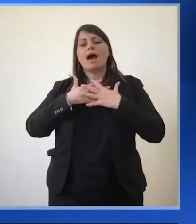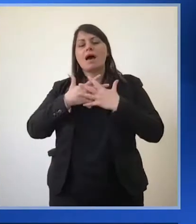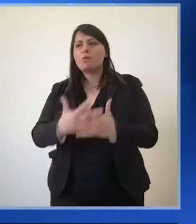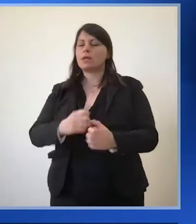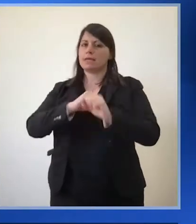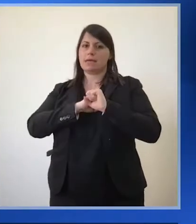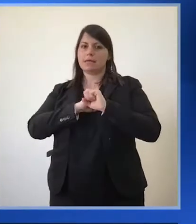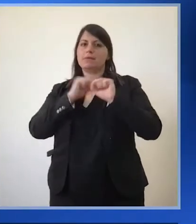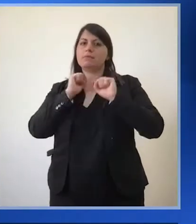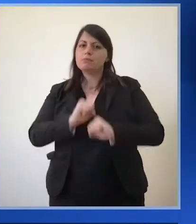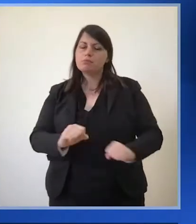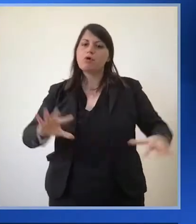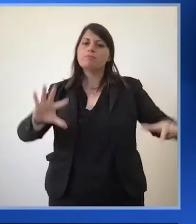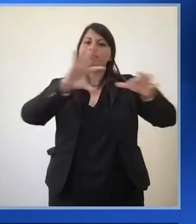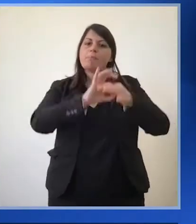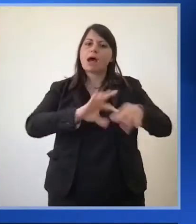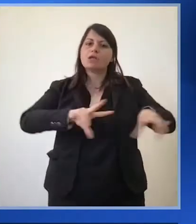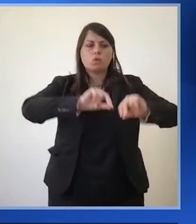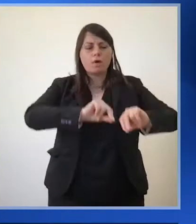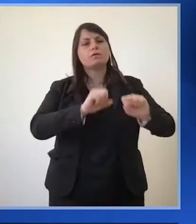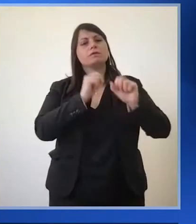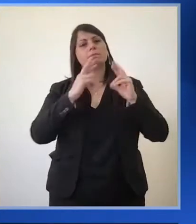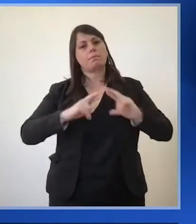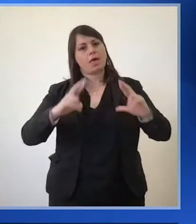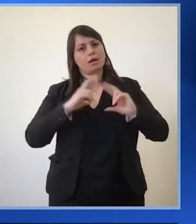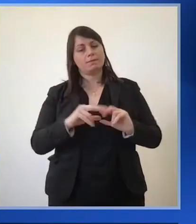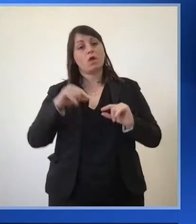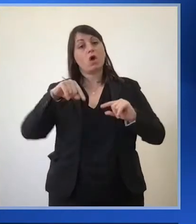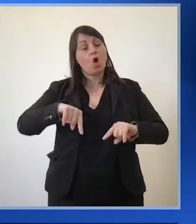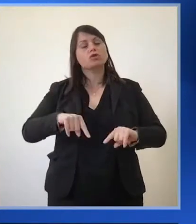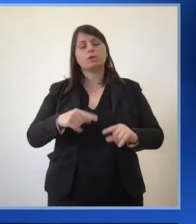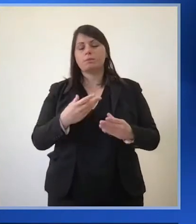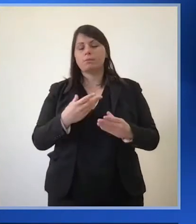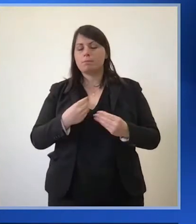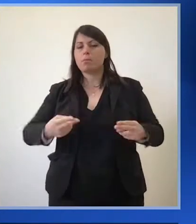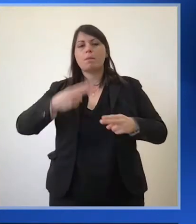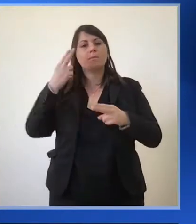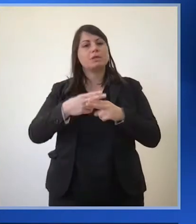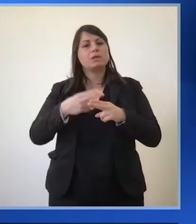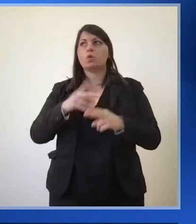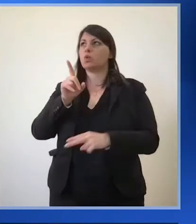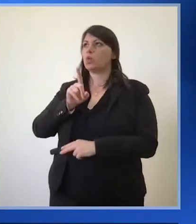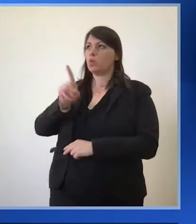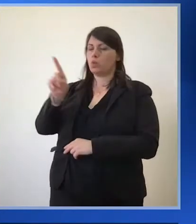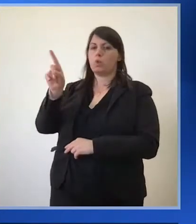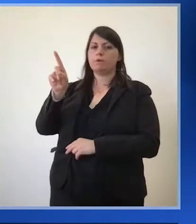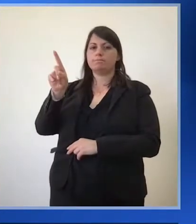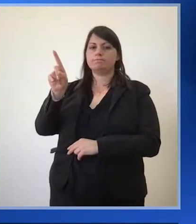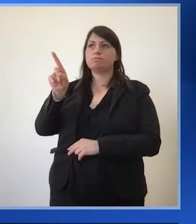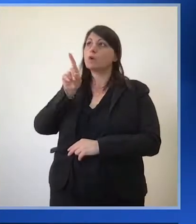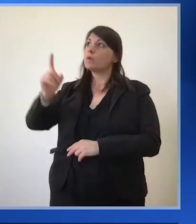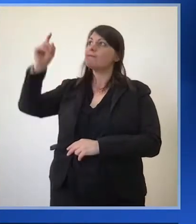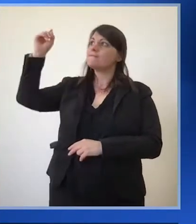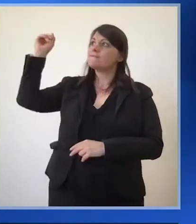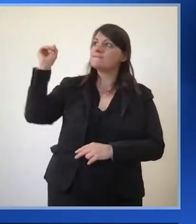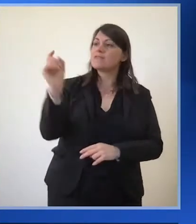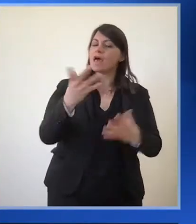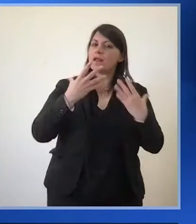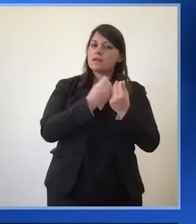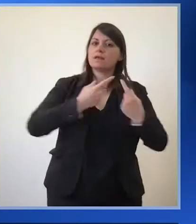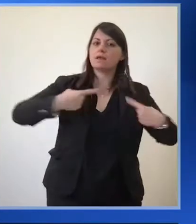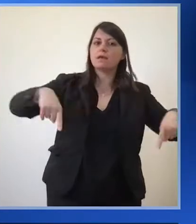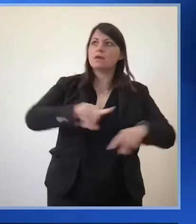riconciliazione. Oggi, più che mai, abbiamo bisogno di Lui, che venga in mezzo a noi e ci